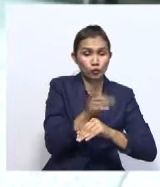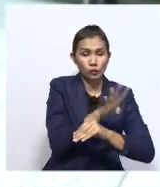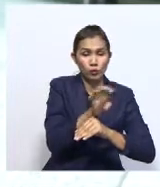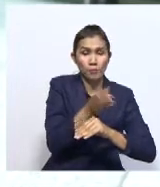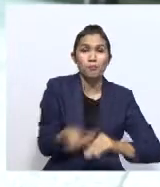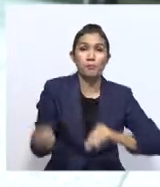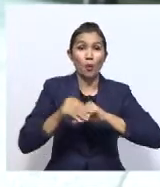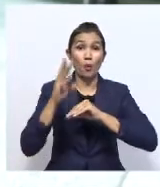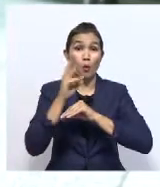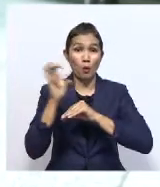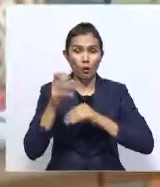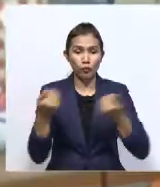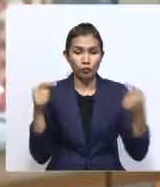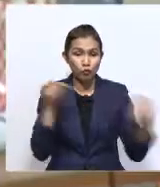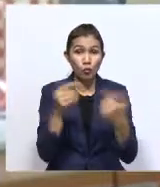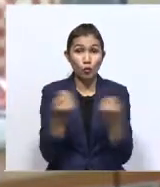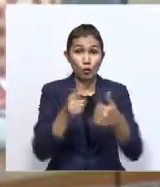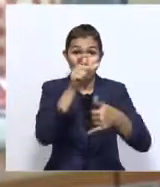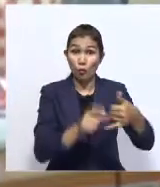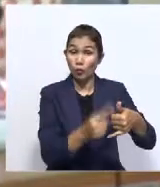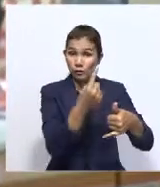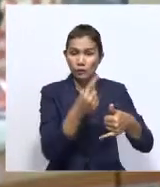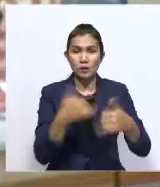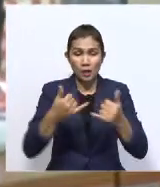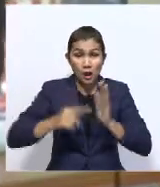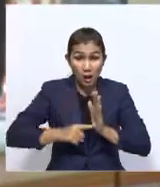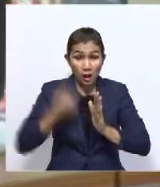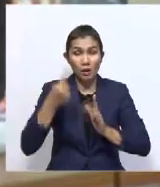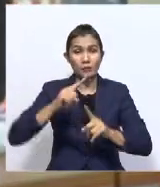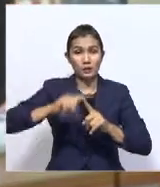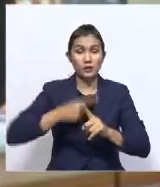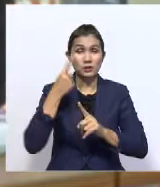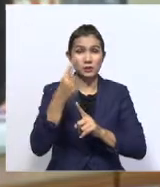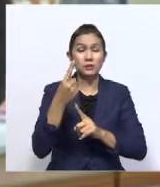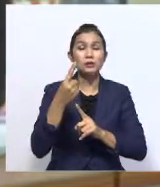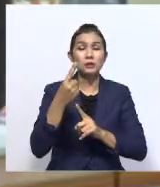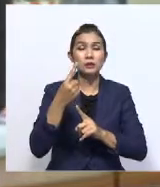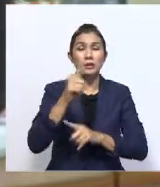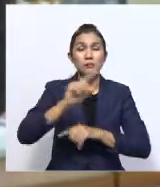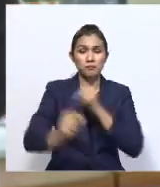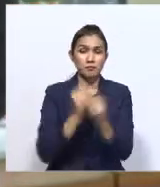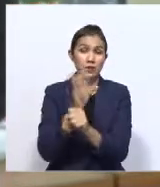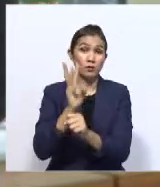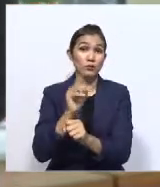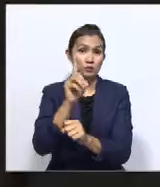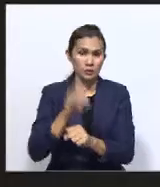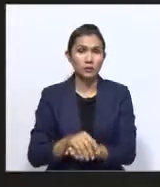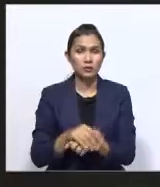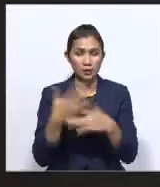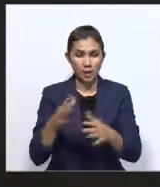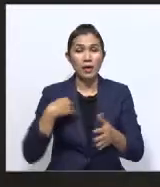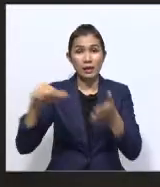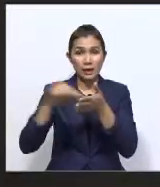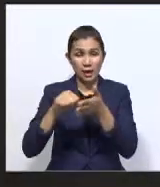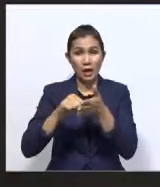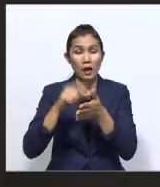ทเป็น600บาทต่อบุตร1คนซึ่งก็มีผลย้อนหลังตั้งแต่วันที่1มกราคม2561แล้วก็ปรับแก้ไข